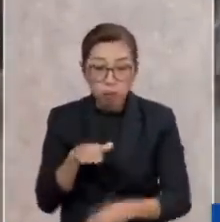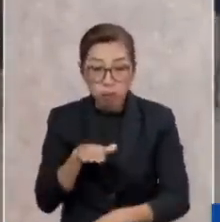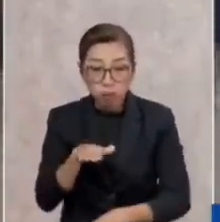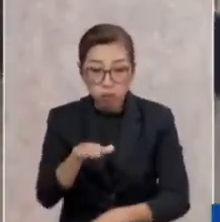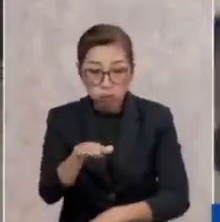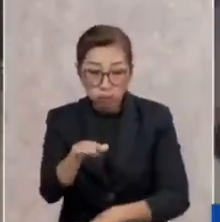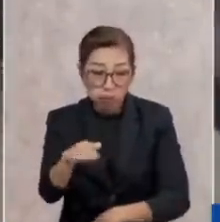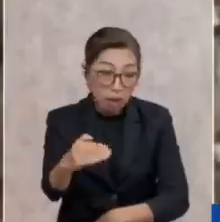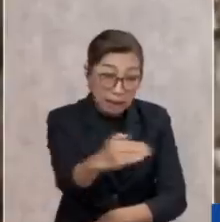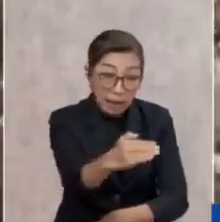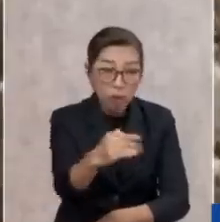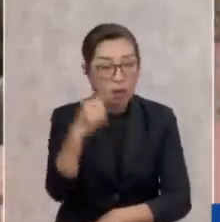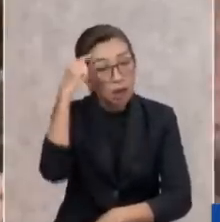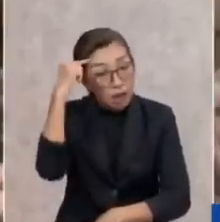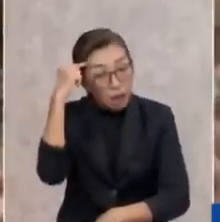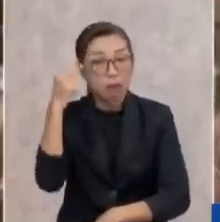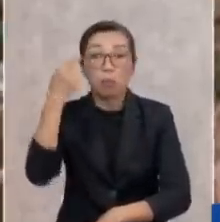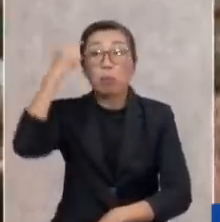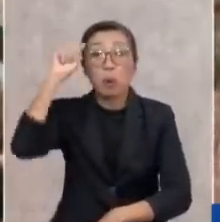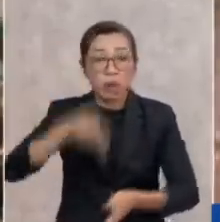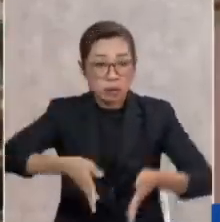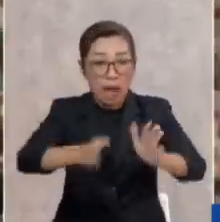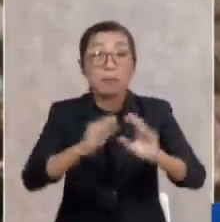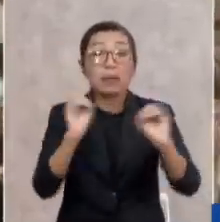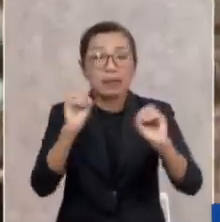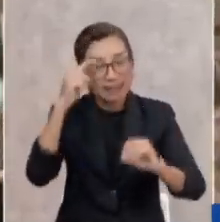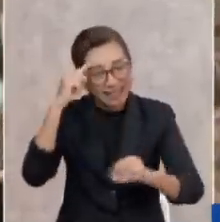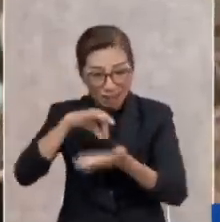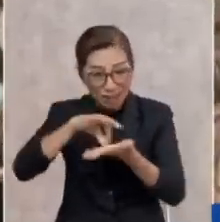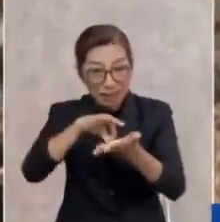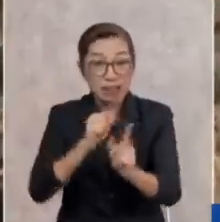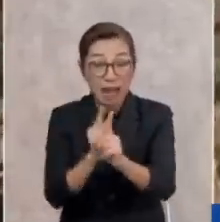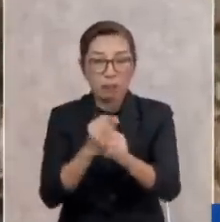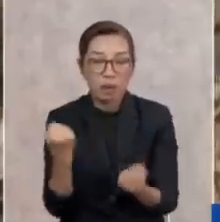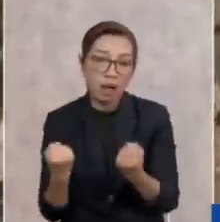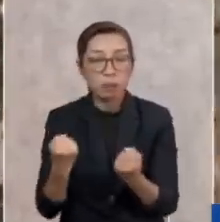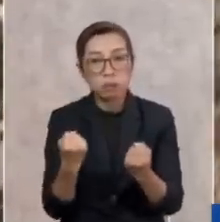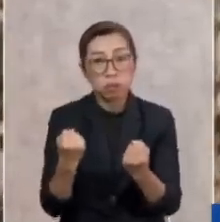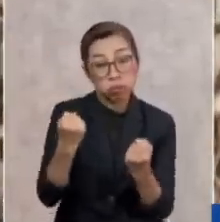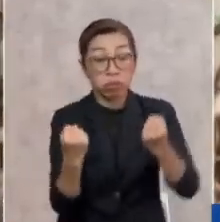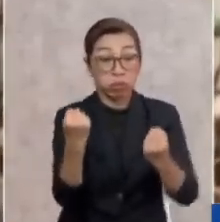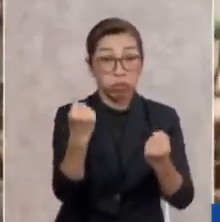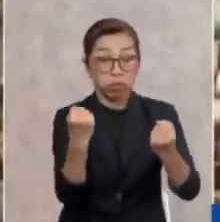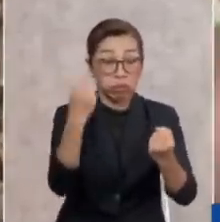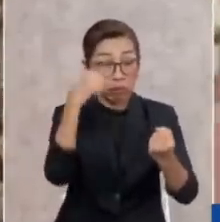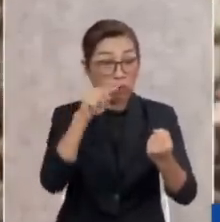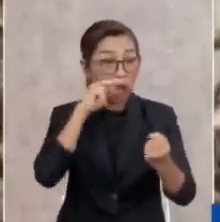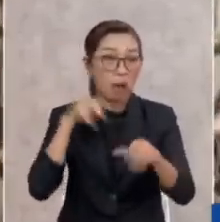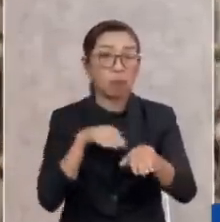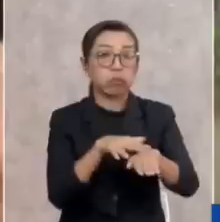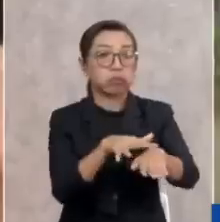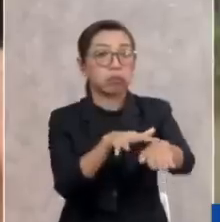ด้วยความที่ไม่ชินเส้นทางครับแล้วขับไปจู่ๆรถมันคุมไม่ได้ก็เลยถูกน้ำเนี่ยพัด